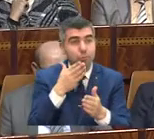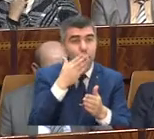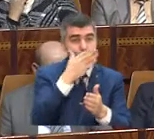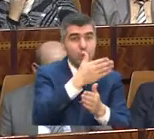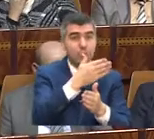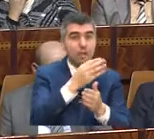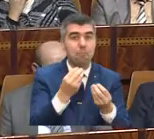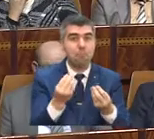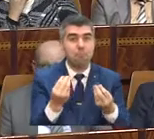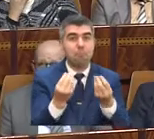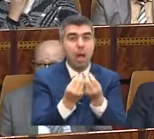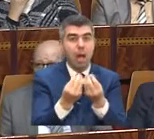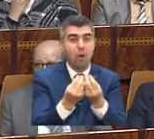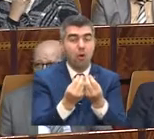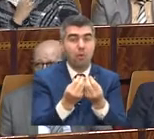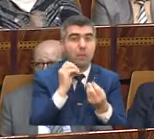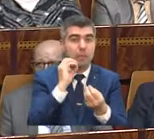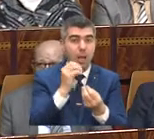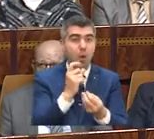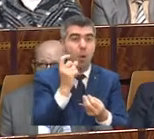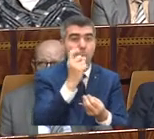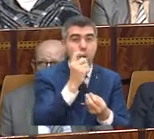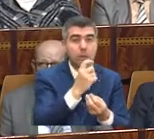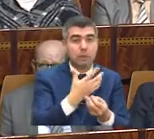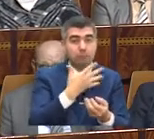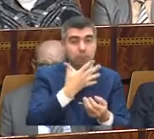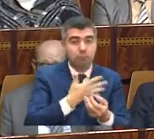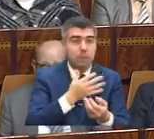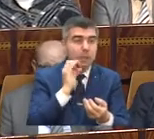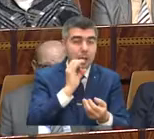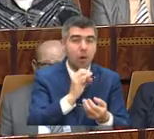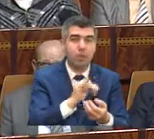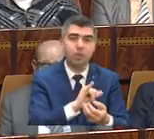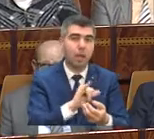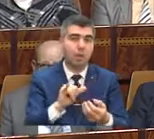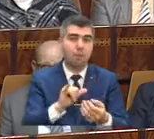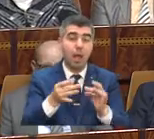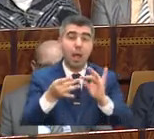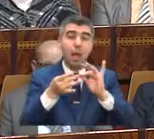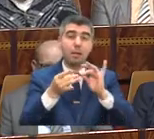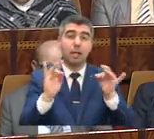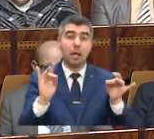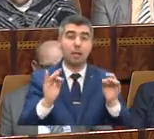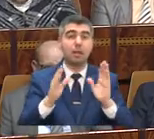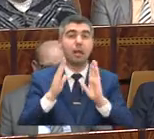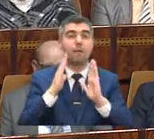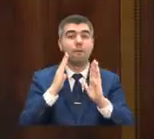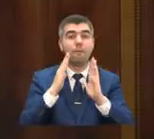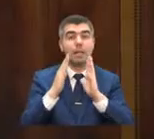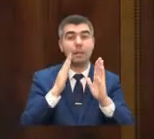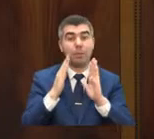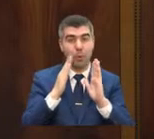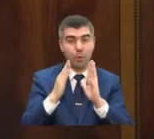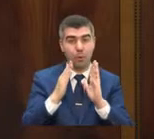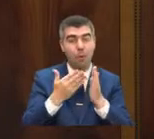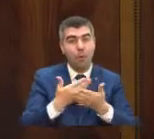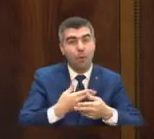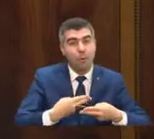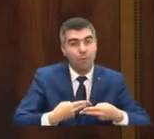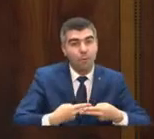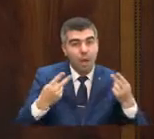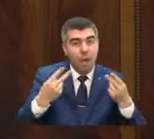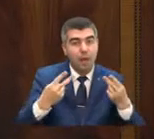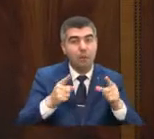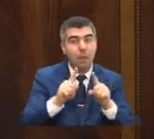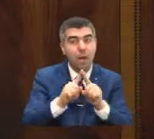من أي وقت مضى، فبفضل مواقع التواصل الاجتماعي وشبكات الانترنت كبدل عن